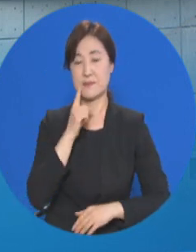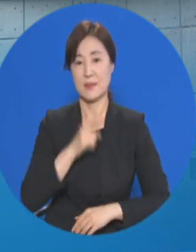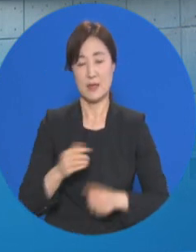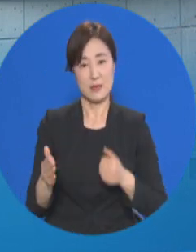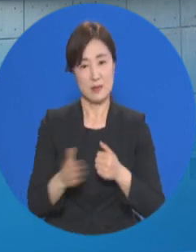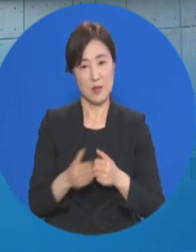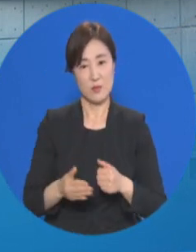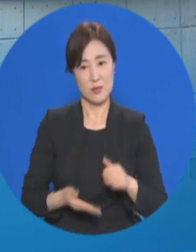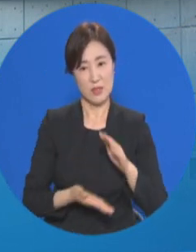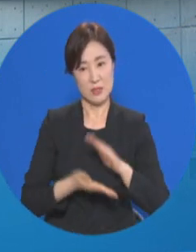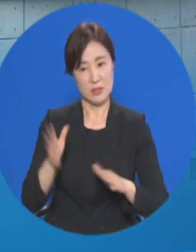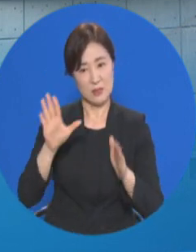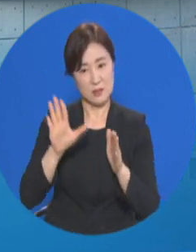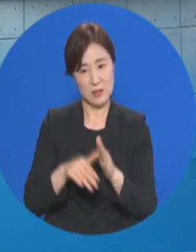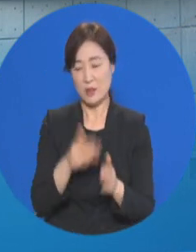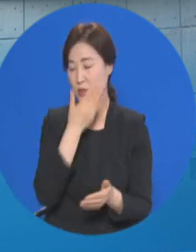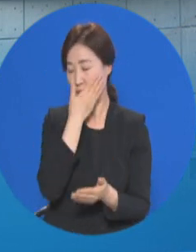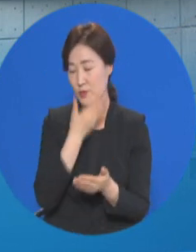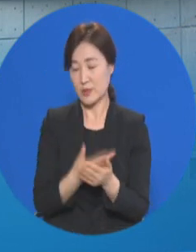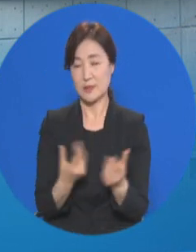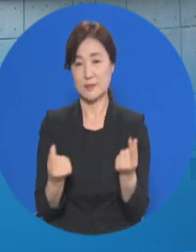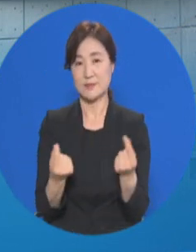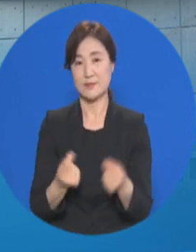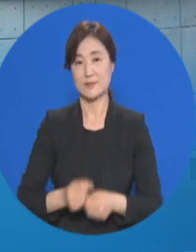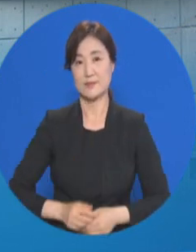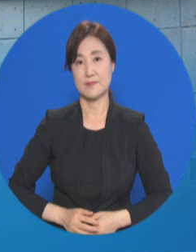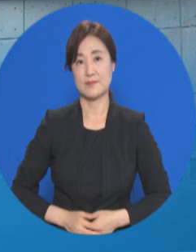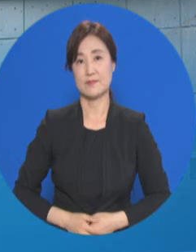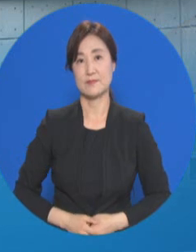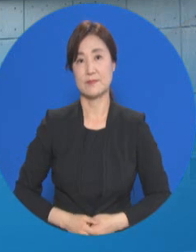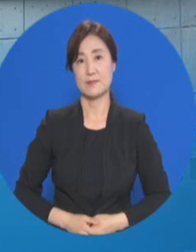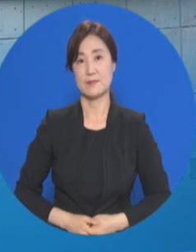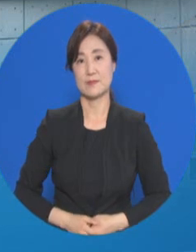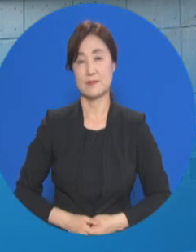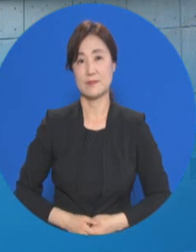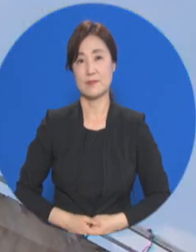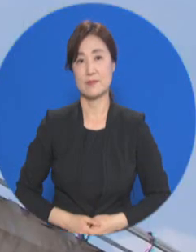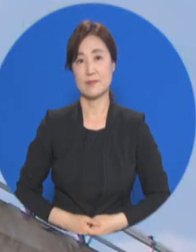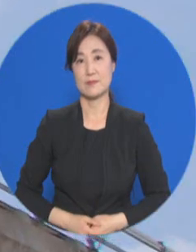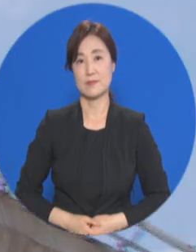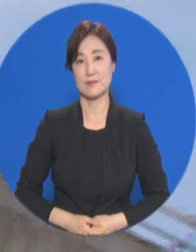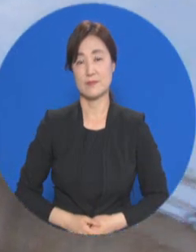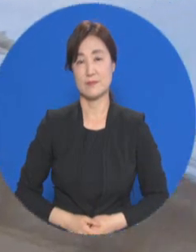이전 시기가 새로운 변수가 될 전망입니다. 박민주 기자입니다.